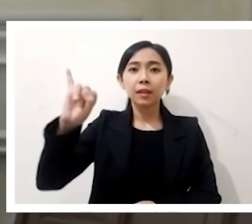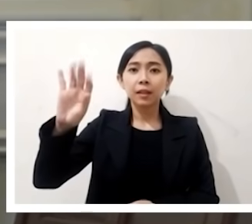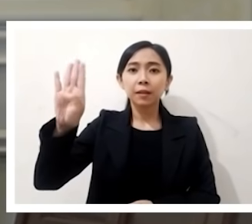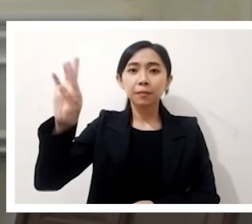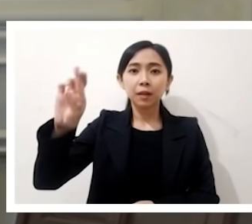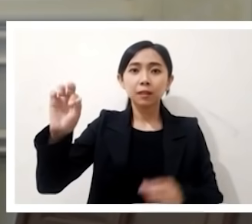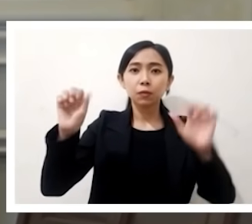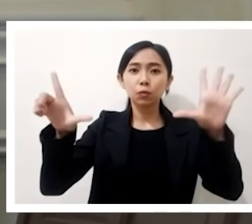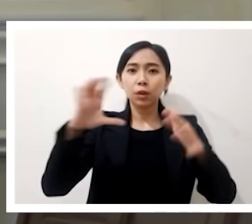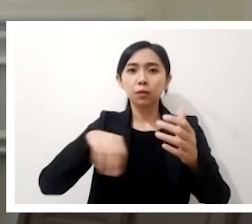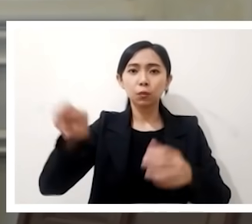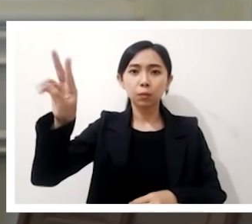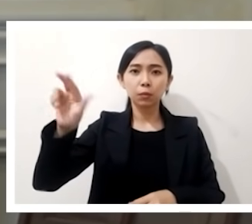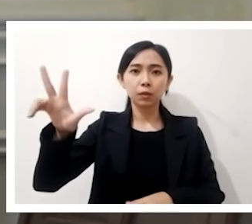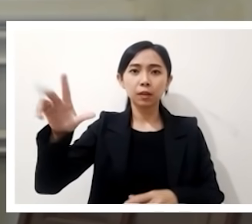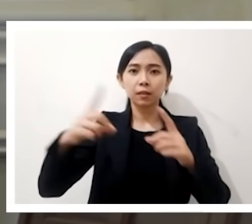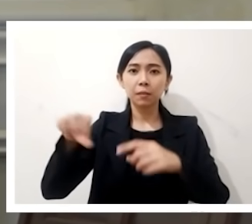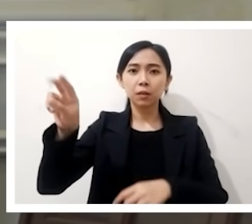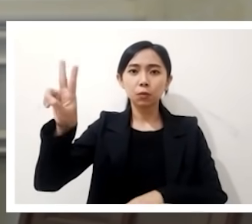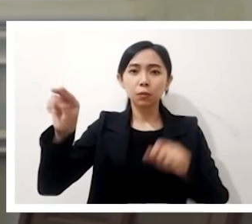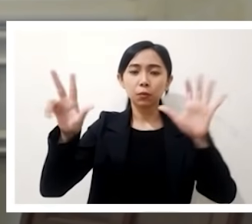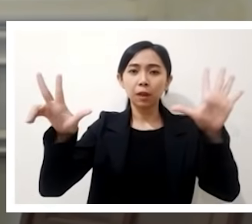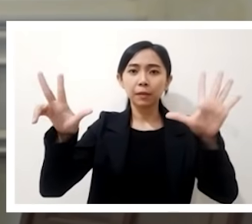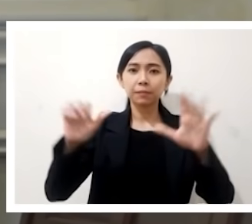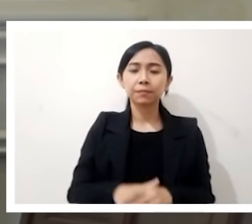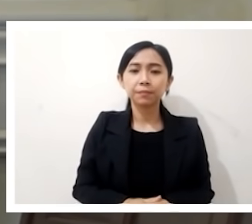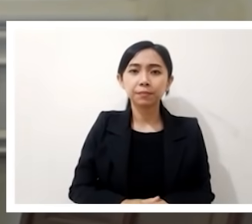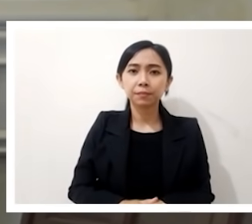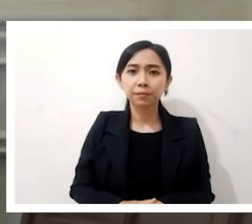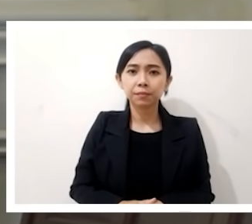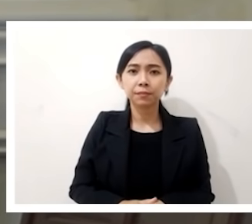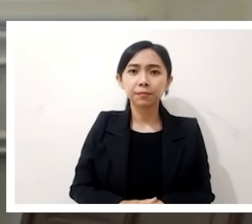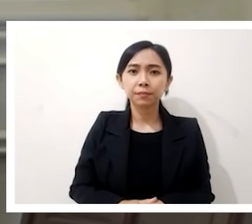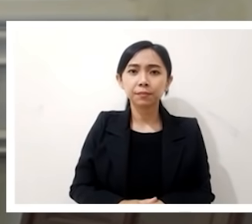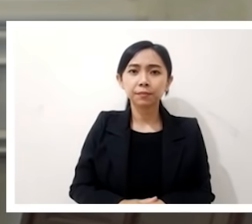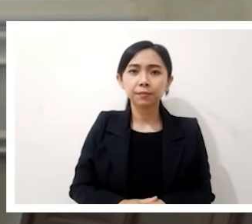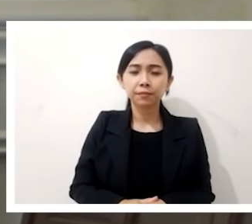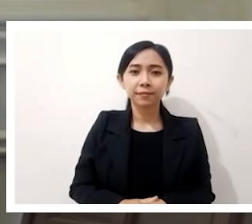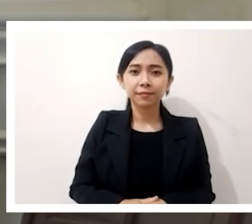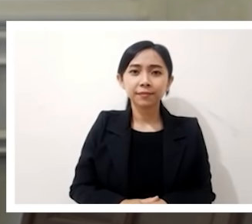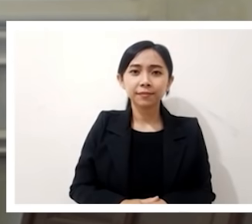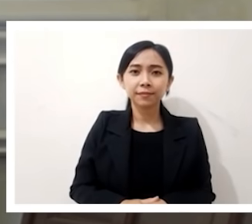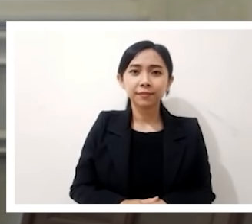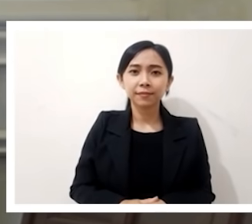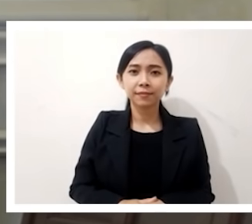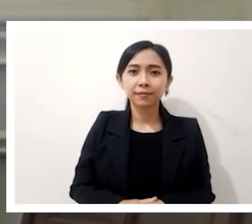Bacaan kedua dari Ibrani 7 ayat 23 sampai 28.